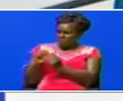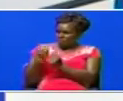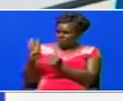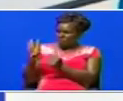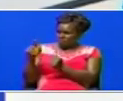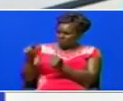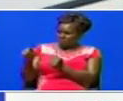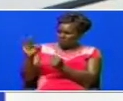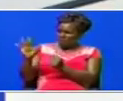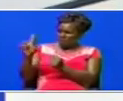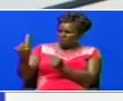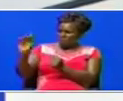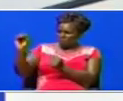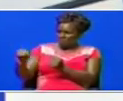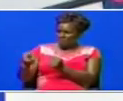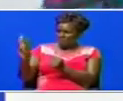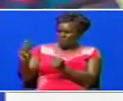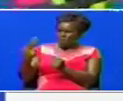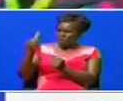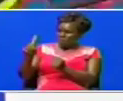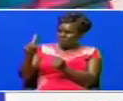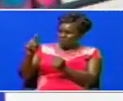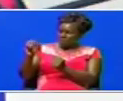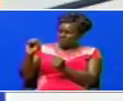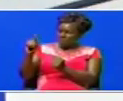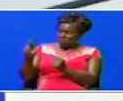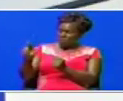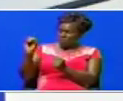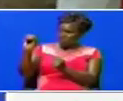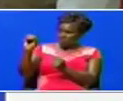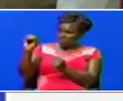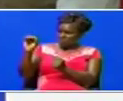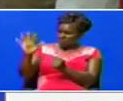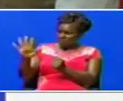14.31%. Michael Maura, 158, 0.05%.